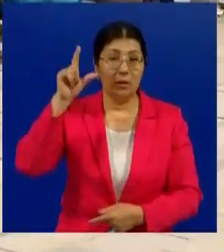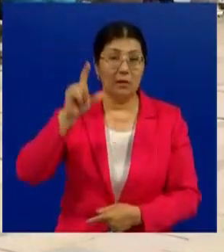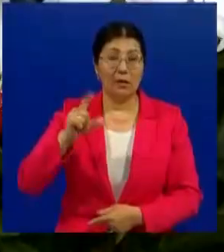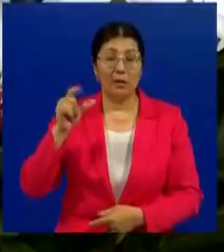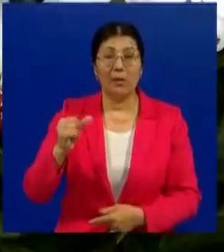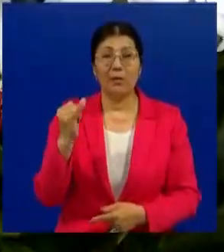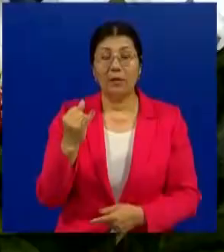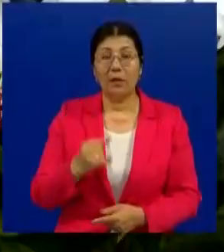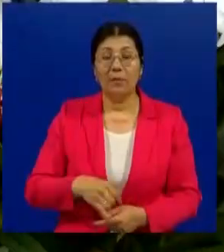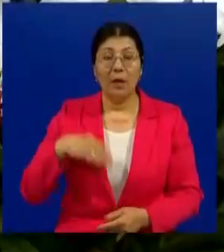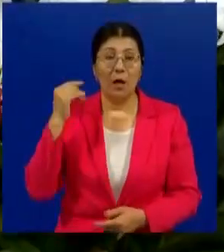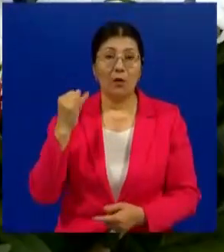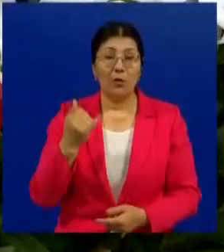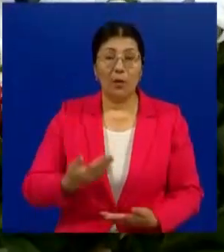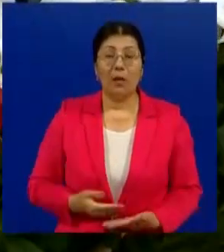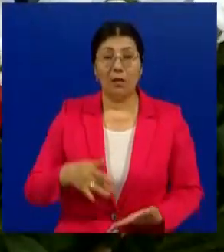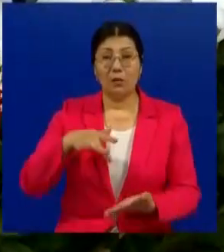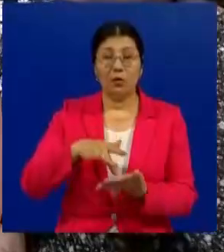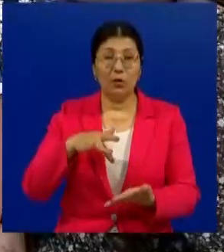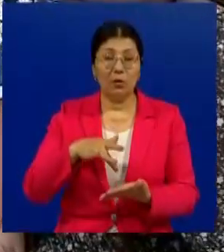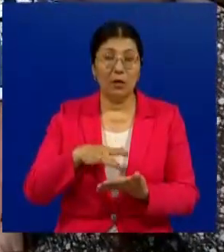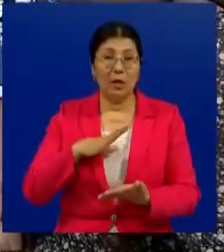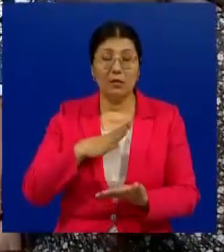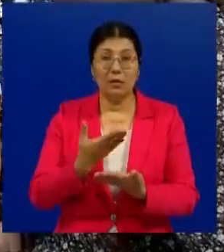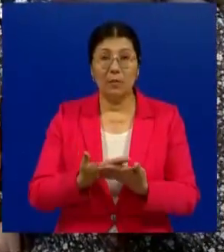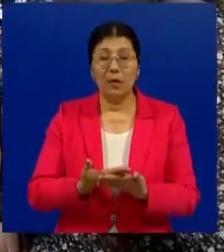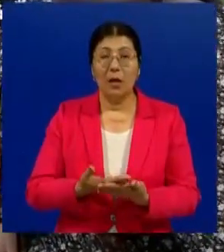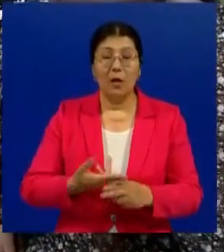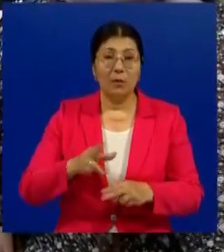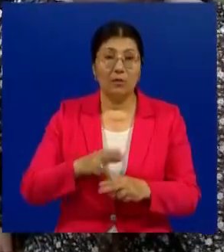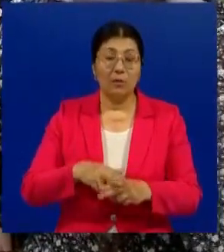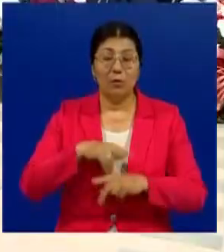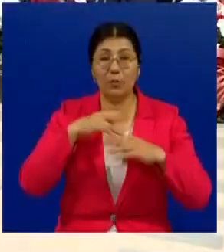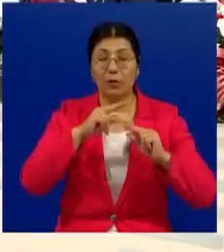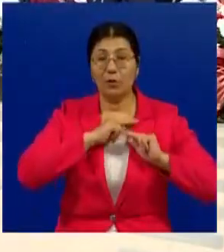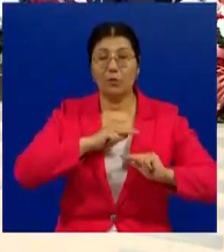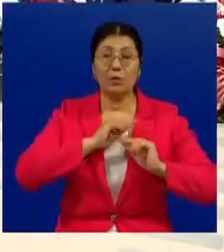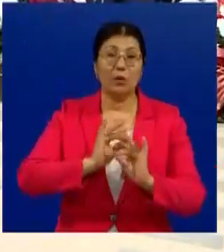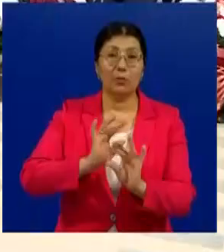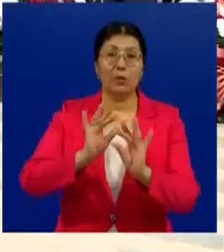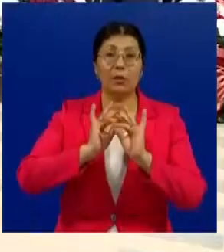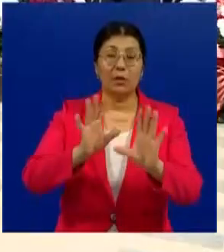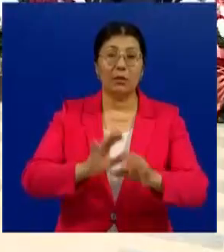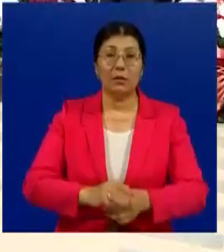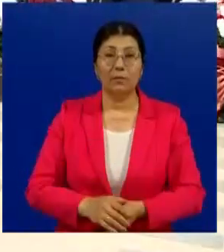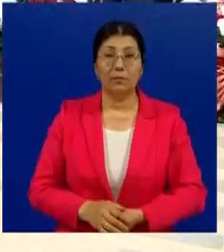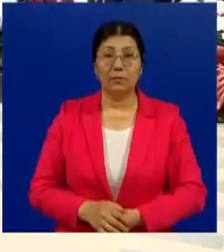қатысты. Жиналғандар естелігімен бөлісіп, тәуелсіздік жылдарындағы ақтау жұмыстары туралы айтты.